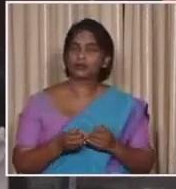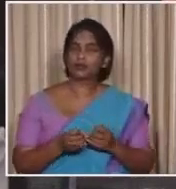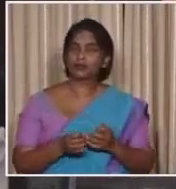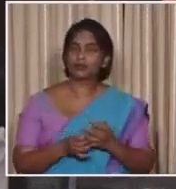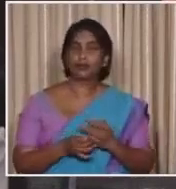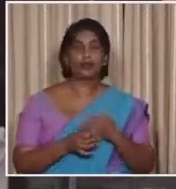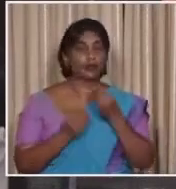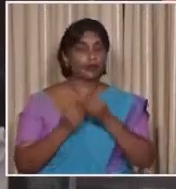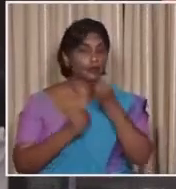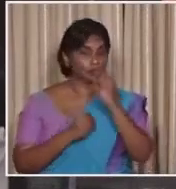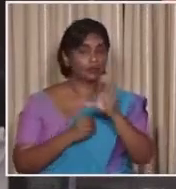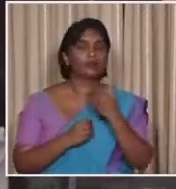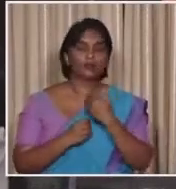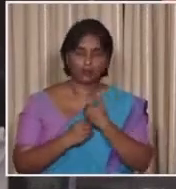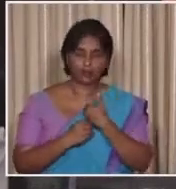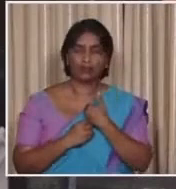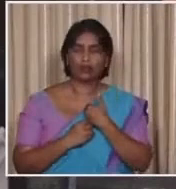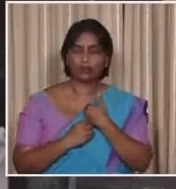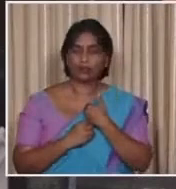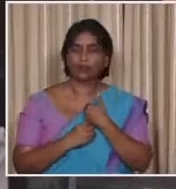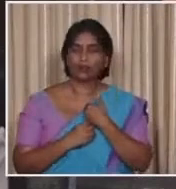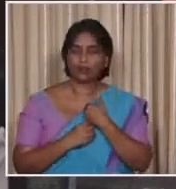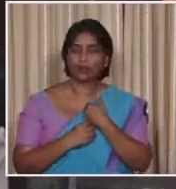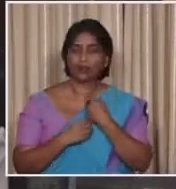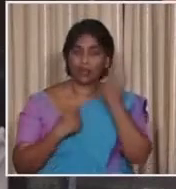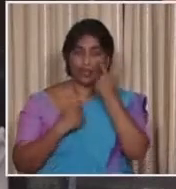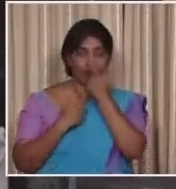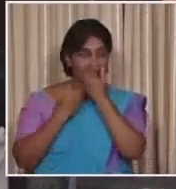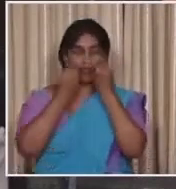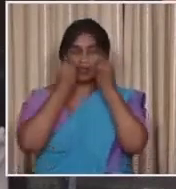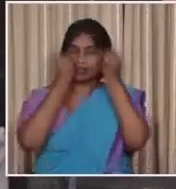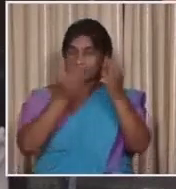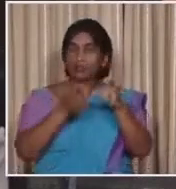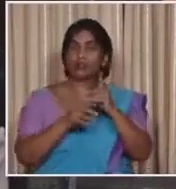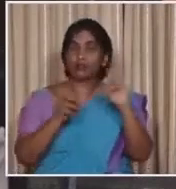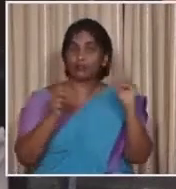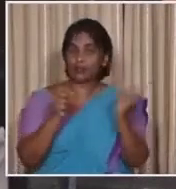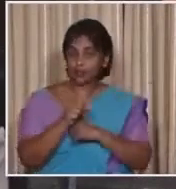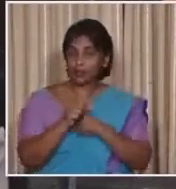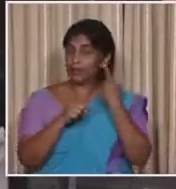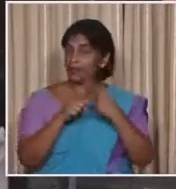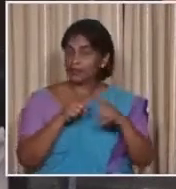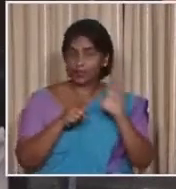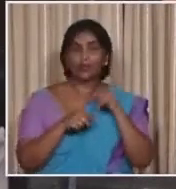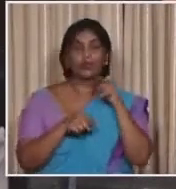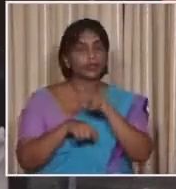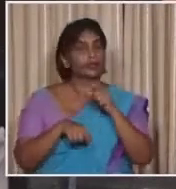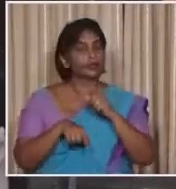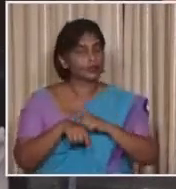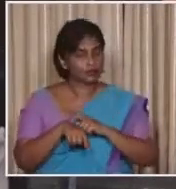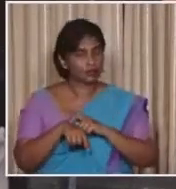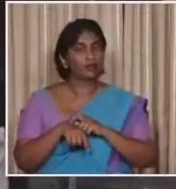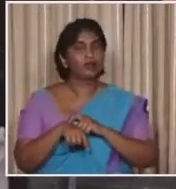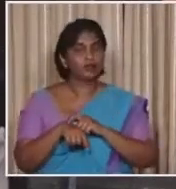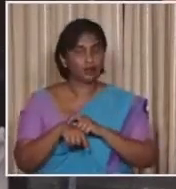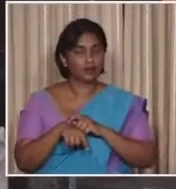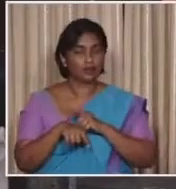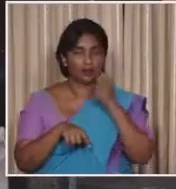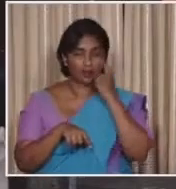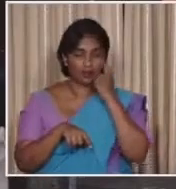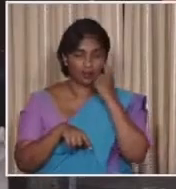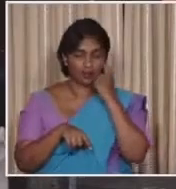வேண்டும் என்று கூறியதற்காக அவரை கொன்றது மாத்திரமல்லாமல் அவருடைய கண்களை தோண்டி